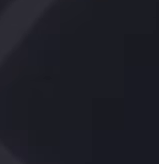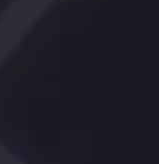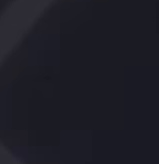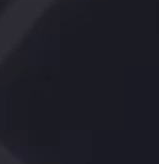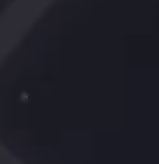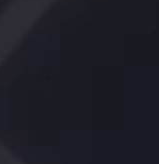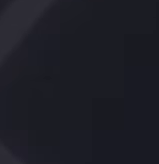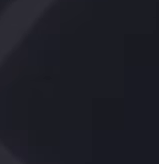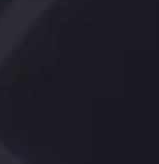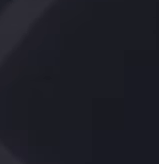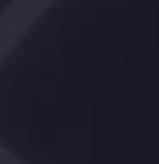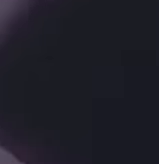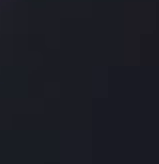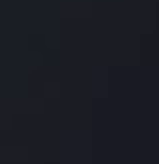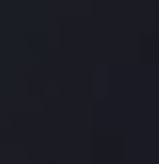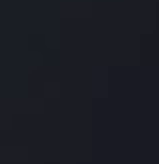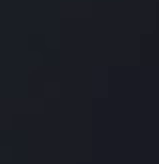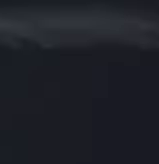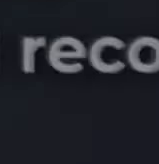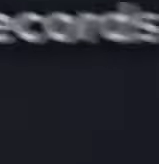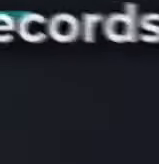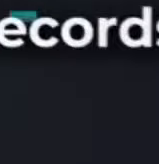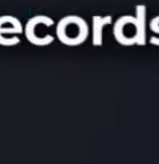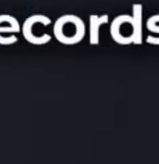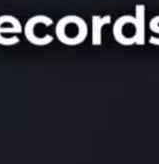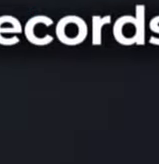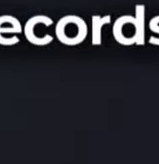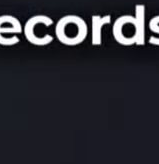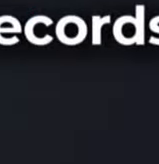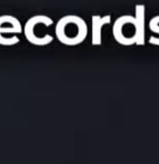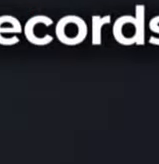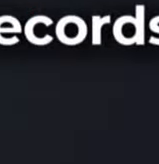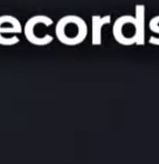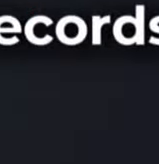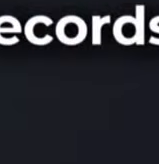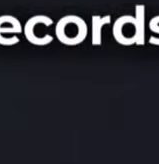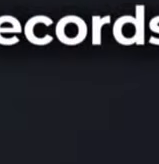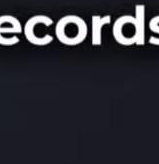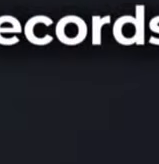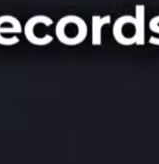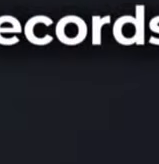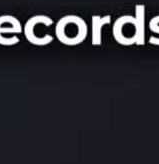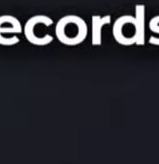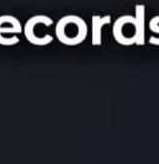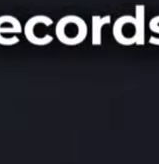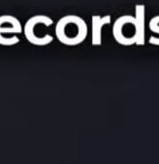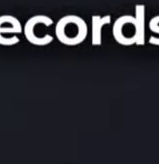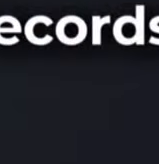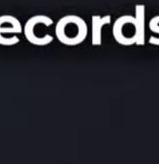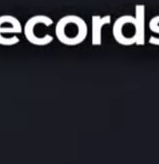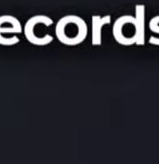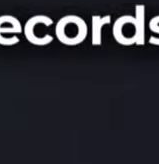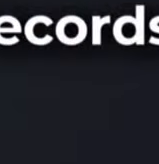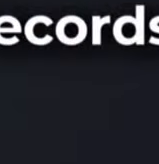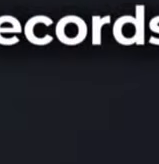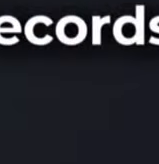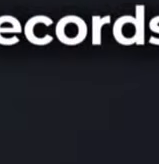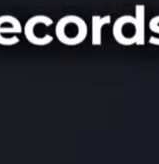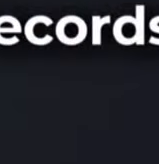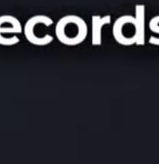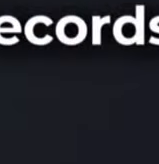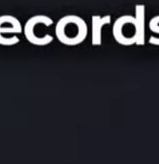misrepresented at misstated. Kung meron namang ahensyang tumangging magbigay ng supporting documents ng kanilang financial